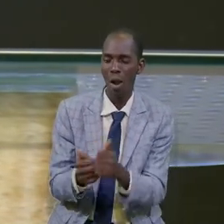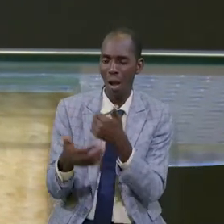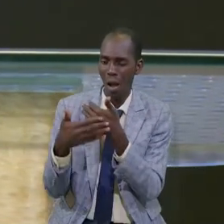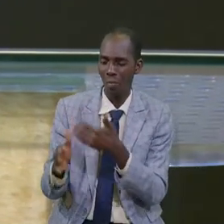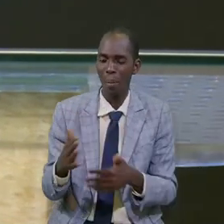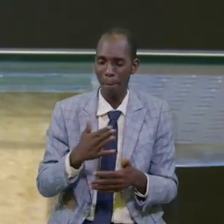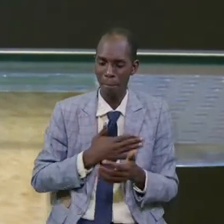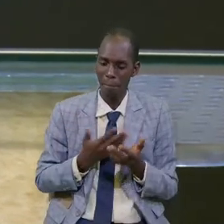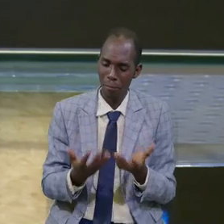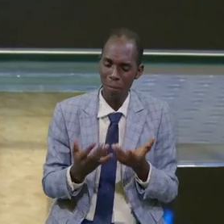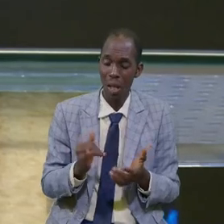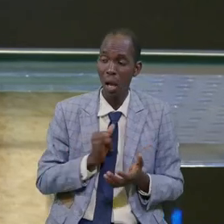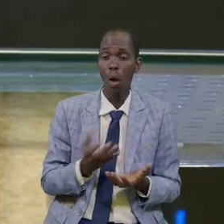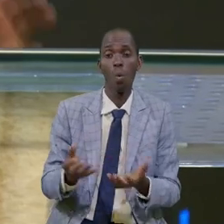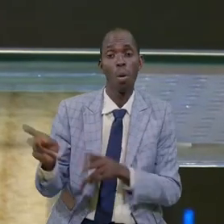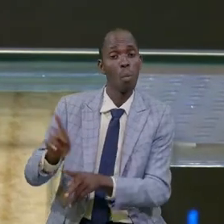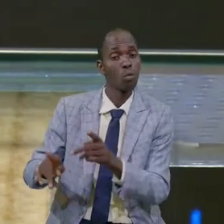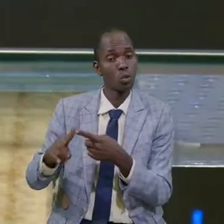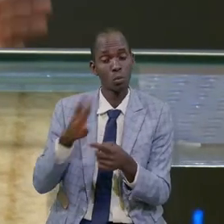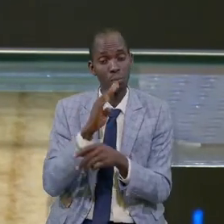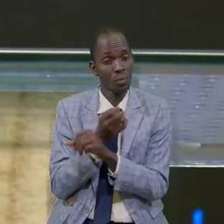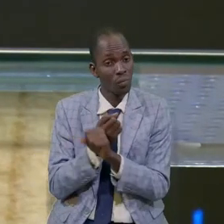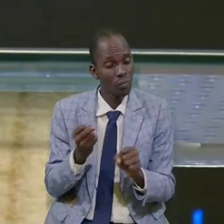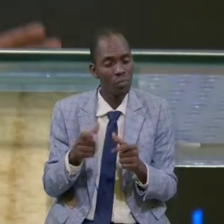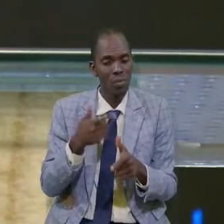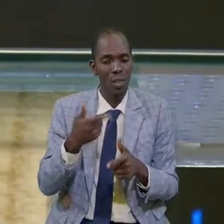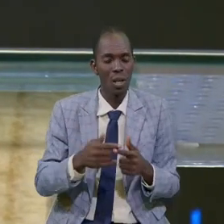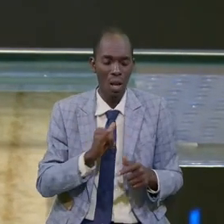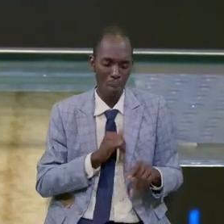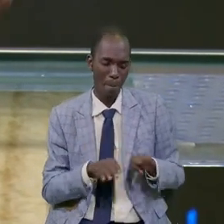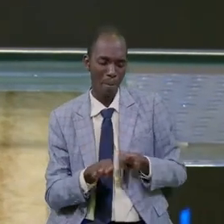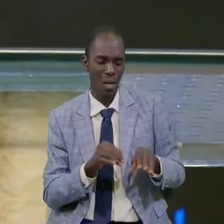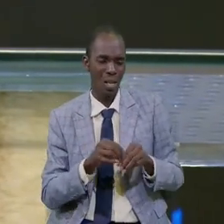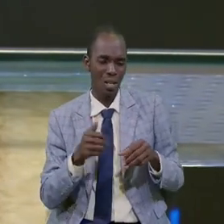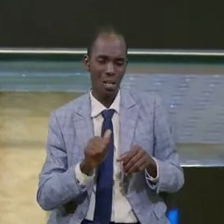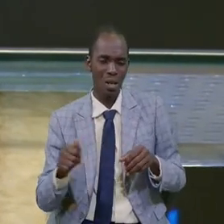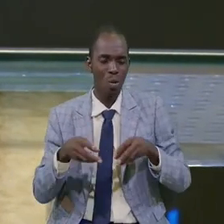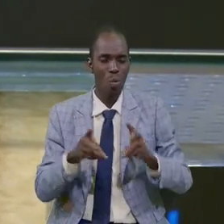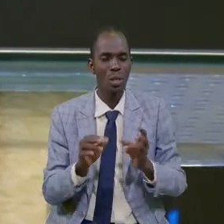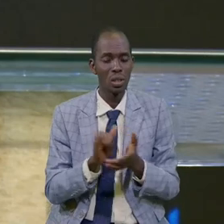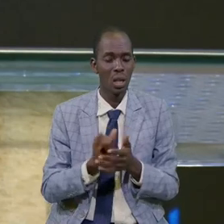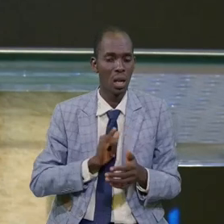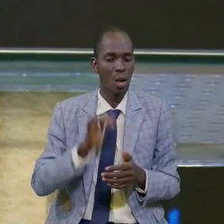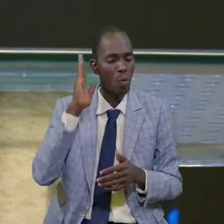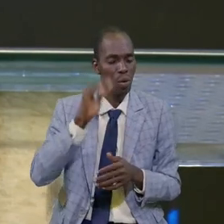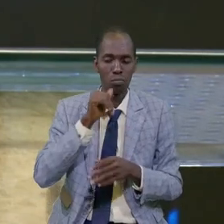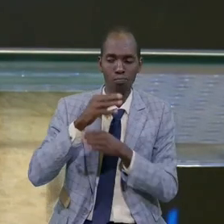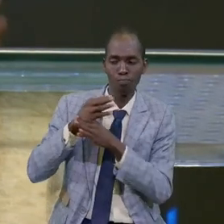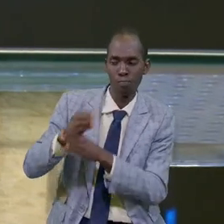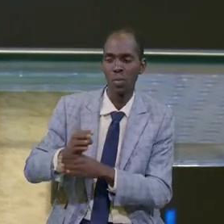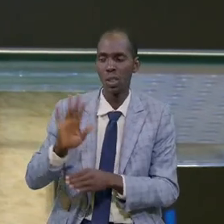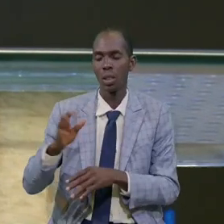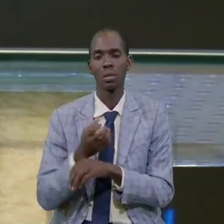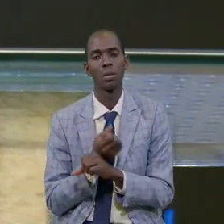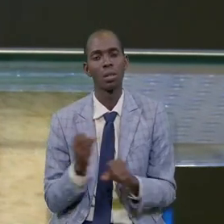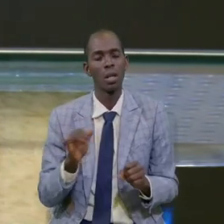je suis mon désir, je veux qu'il soit sauvé. Donc, alors, j'agis d'une manière à ne pas être